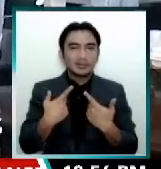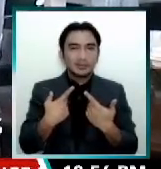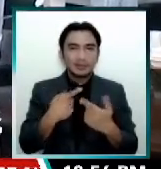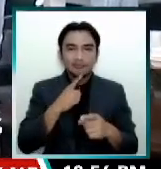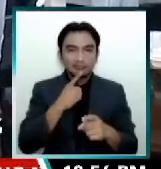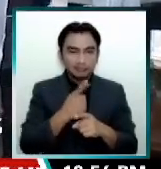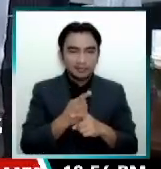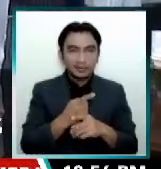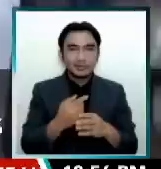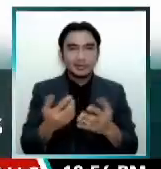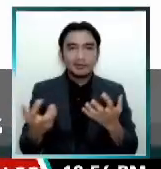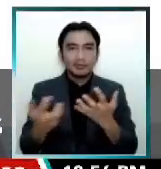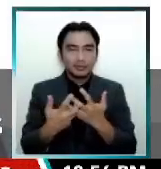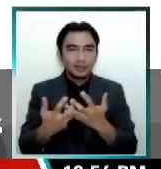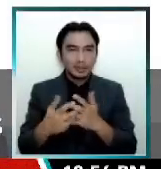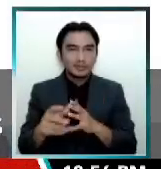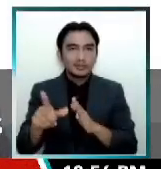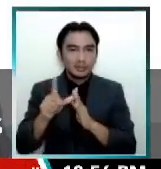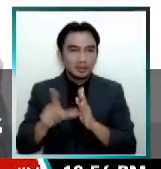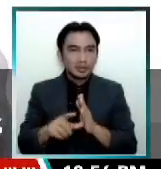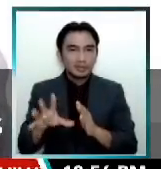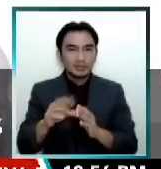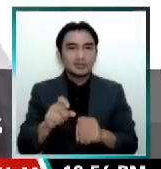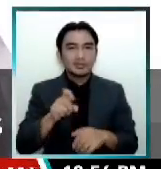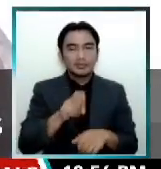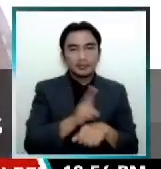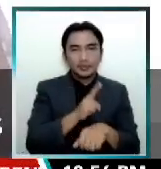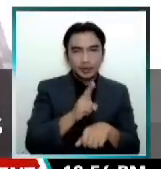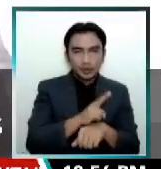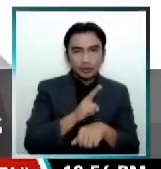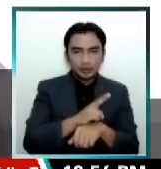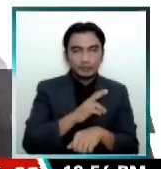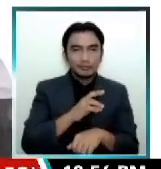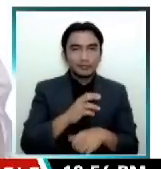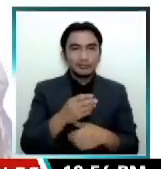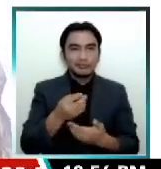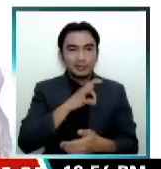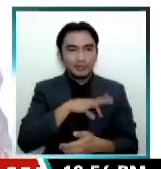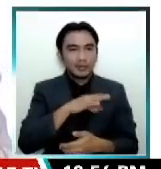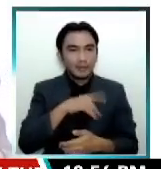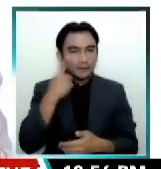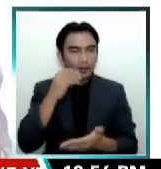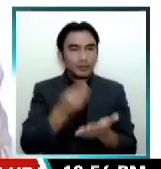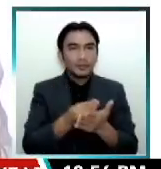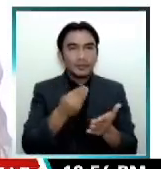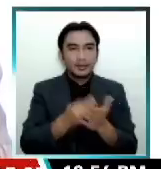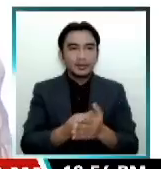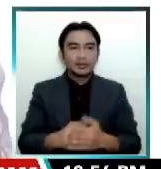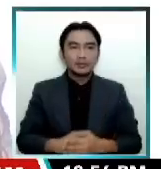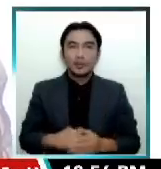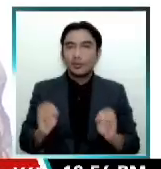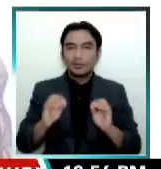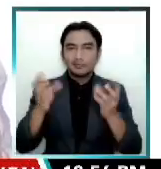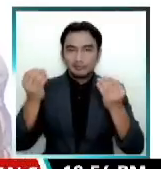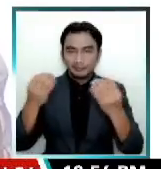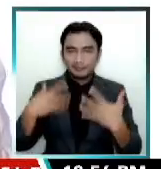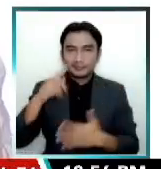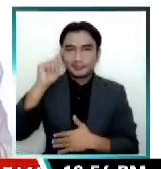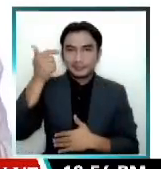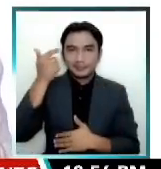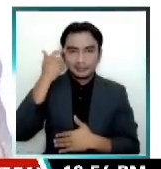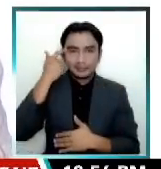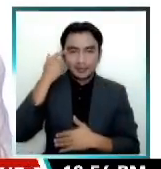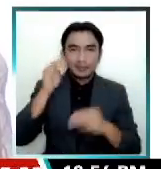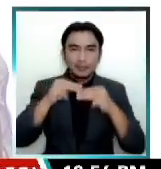ang paglalagakan ng pondo. Wala pang pahayag tungkol dito ang Malacanang. Jamie Santos, nagbabalita para sa GMA